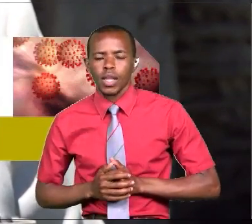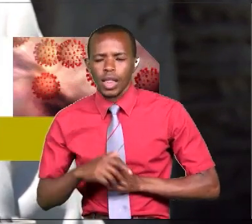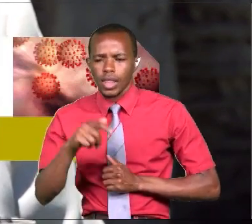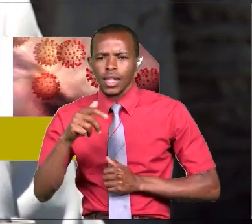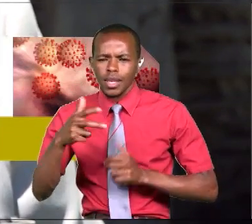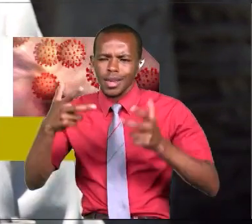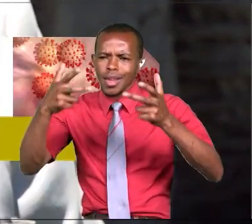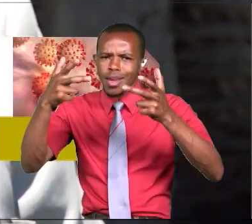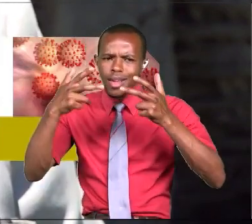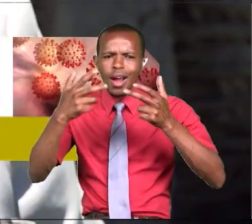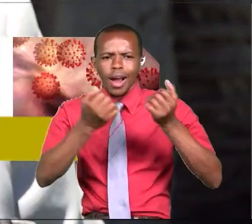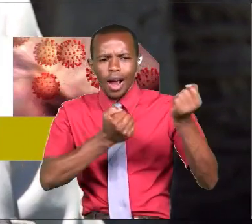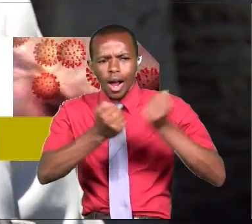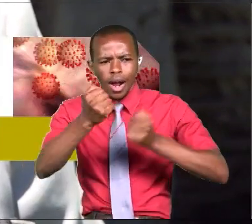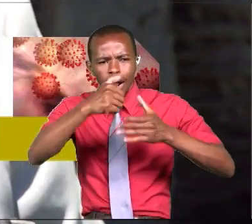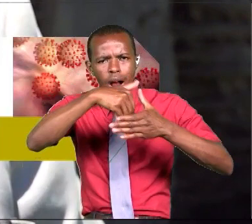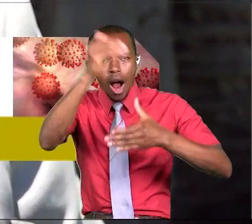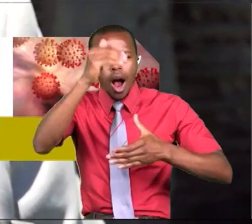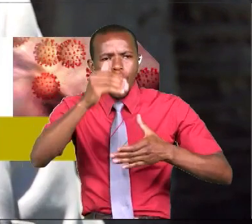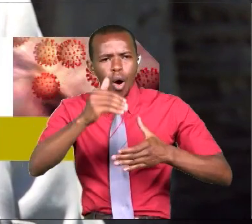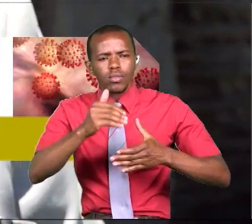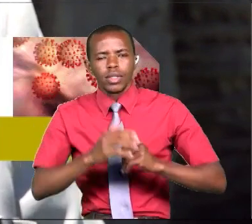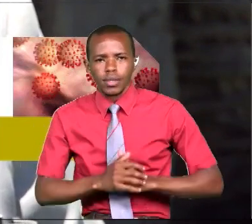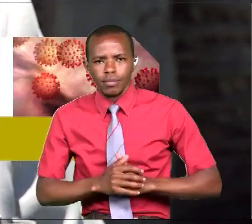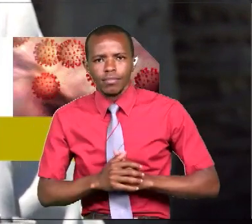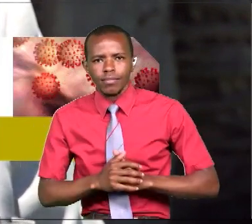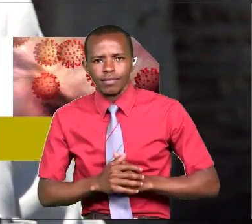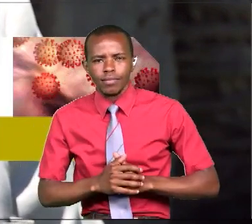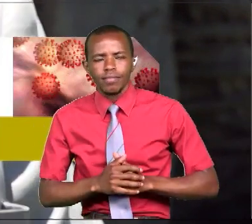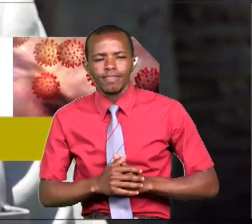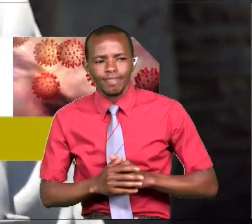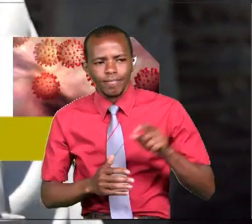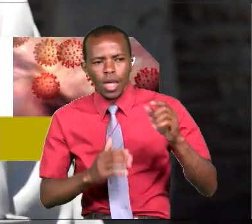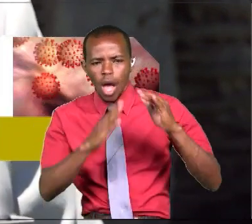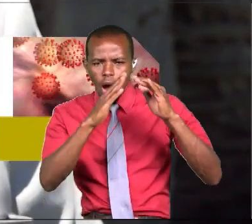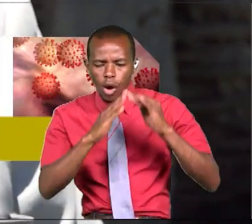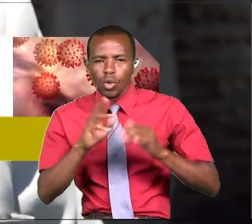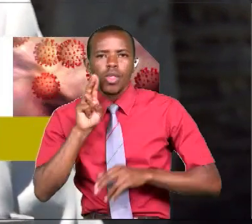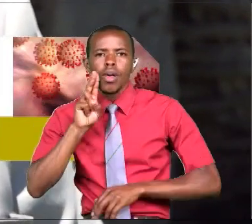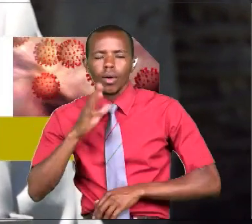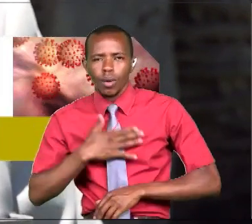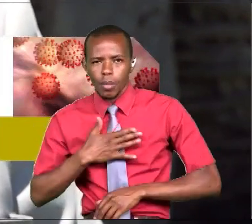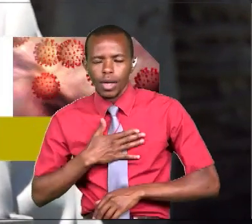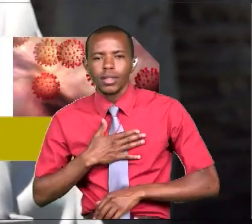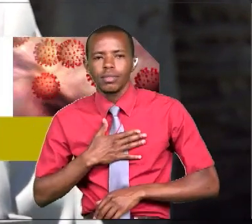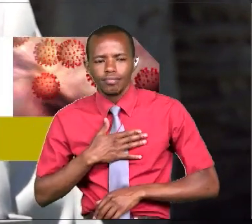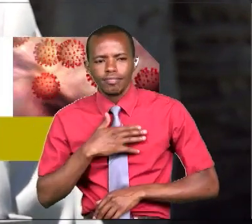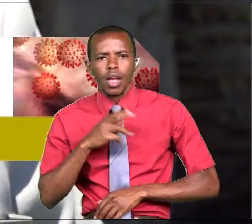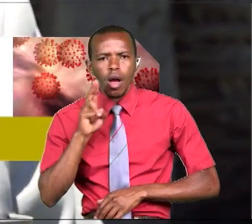Wakasikia mitoka iko hapa nje inakuja, mitoke na unguruma hapa nje ya nyumba ya Musa. Musa